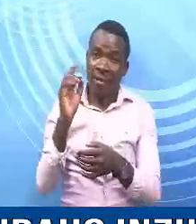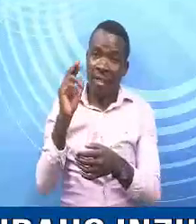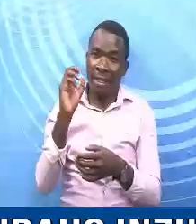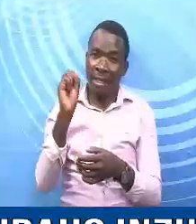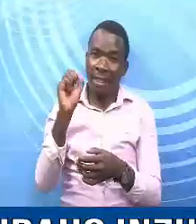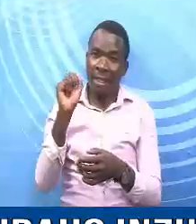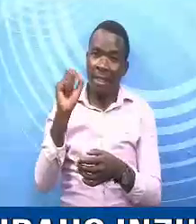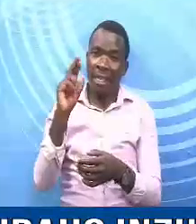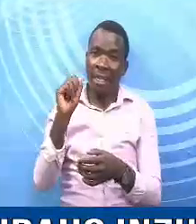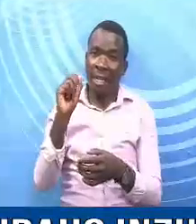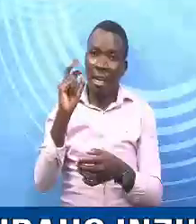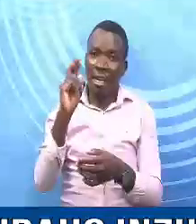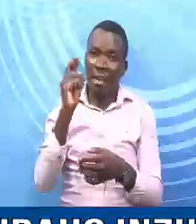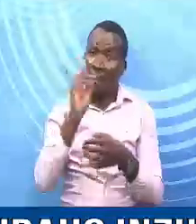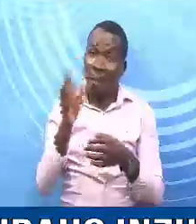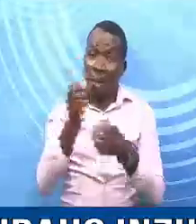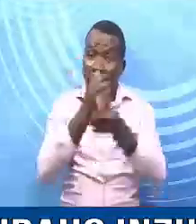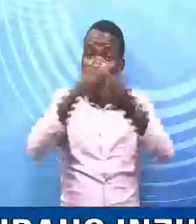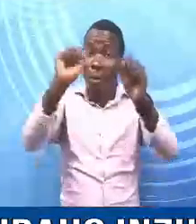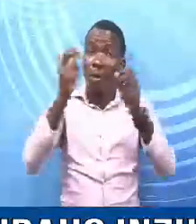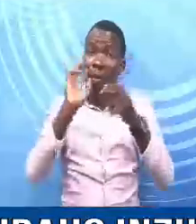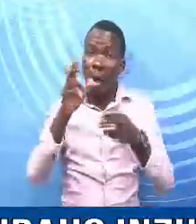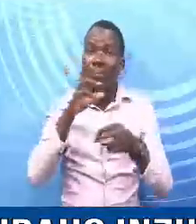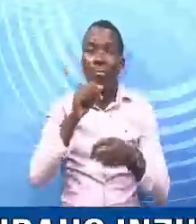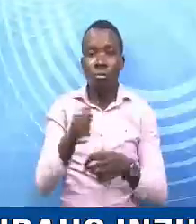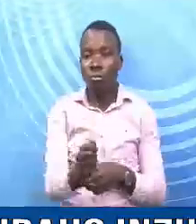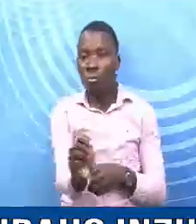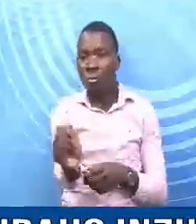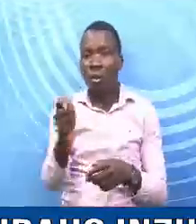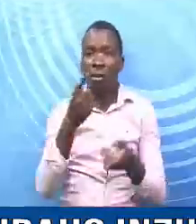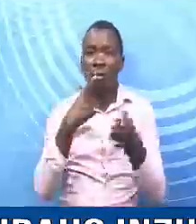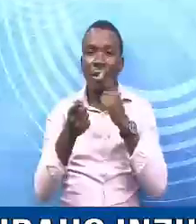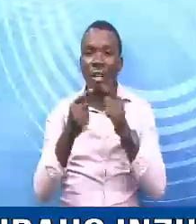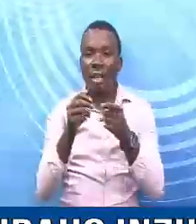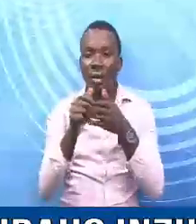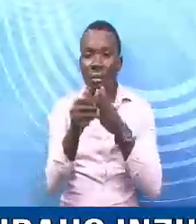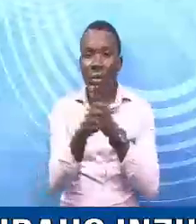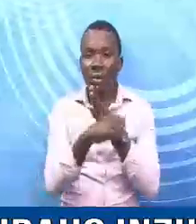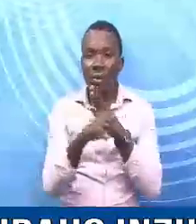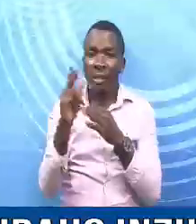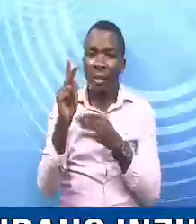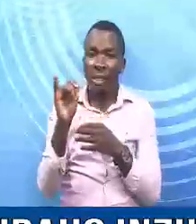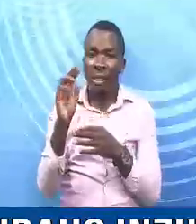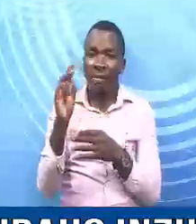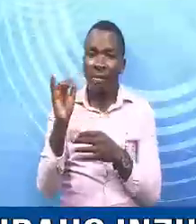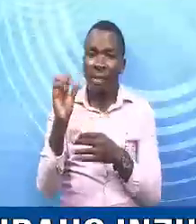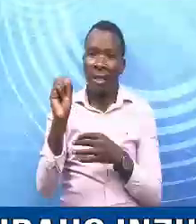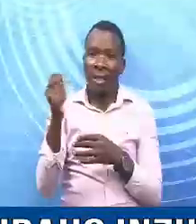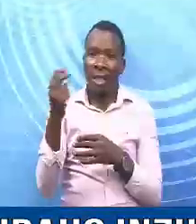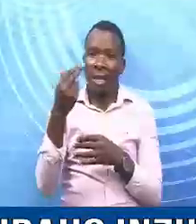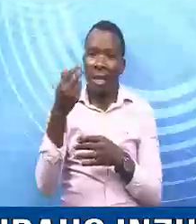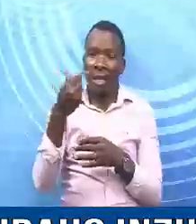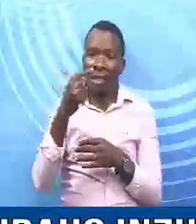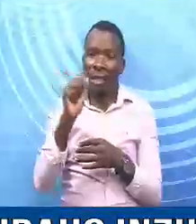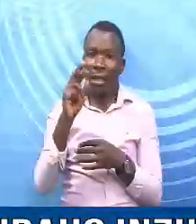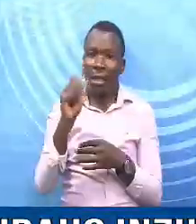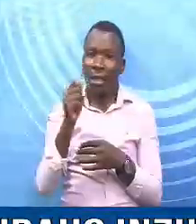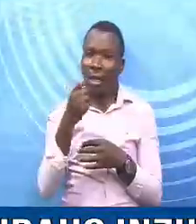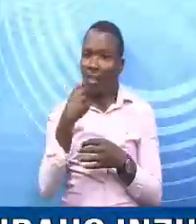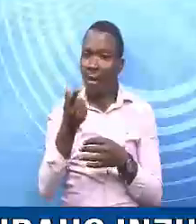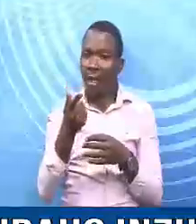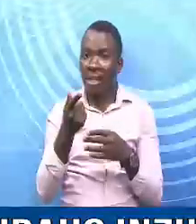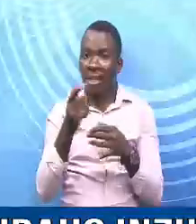nsanga ari hanze tuvugana n'umunyamabanga nshingwabikorwa w'uyu murenge wa Kimisagara havuga uzigasharire nawe ntahakana amakuru